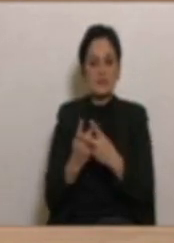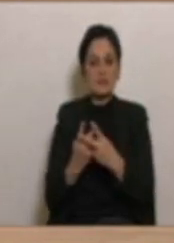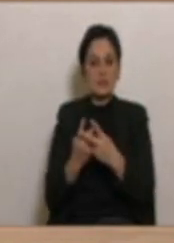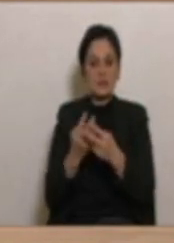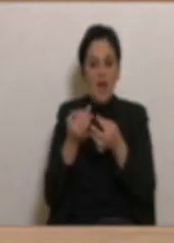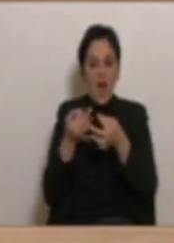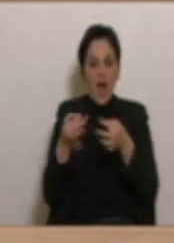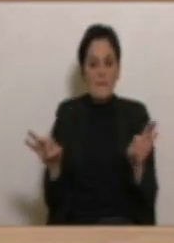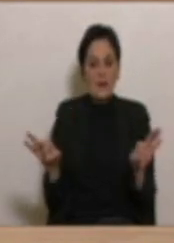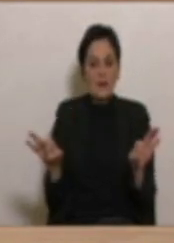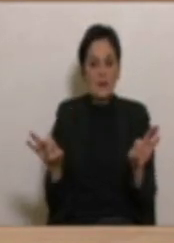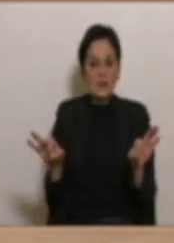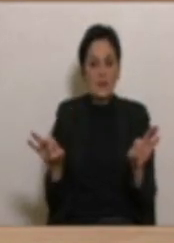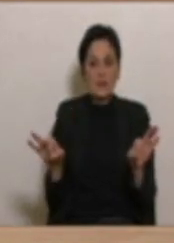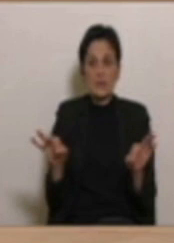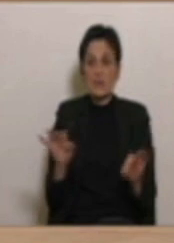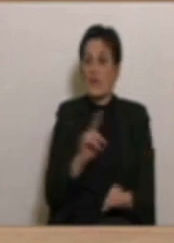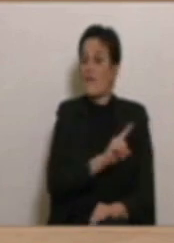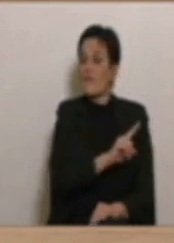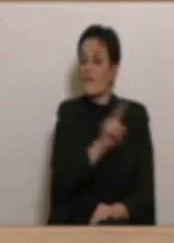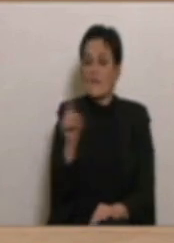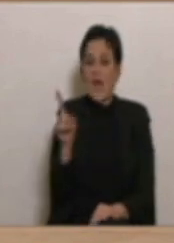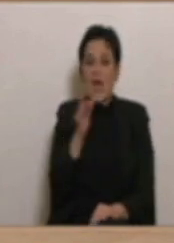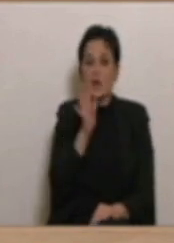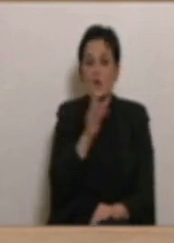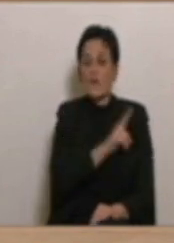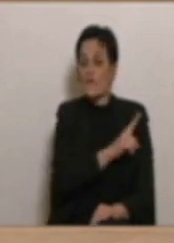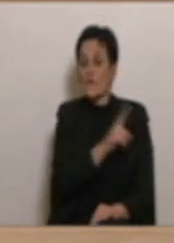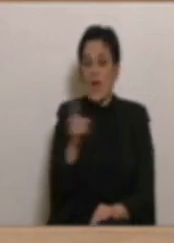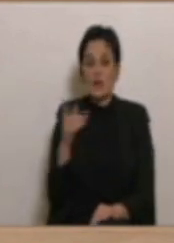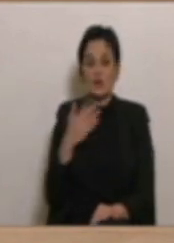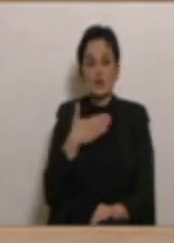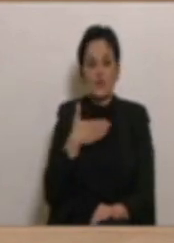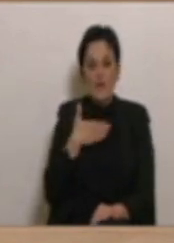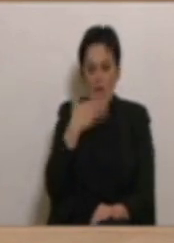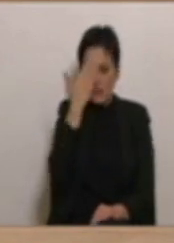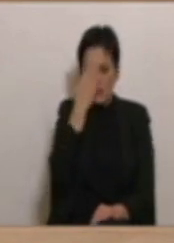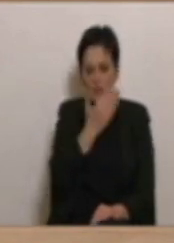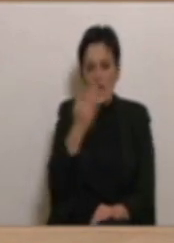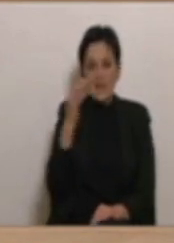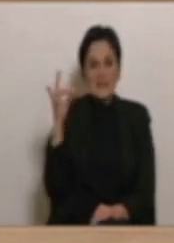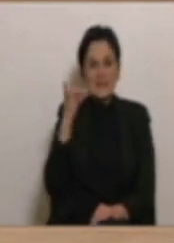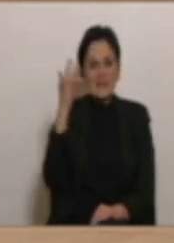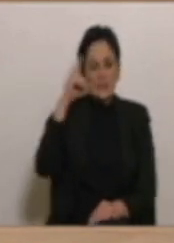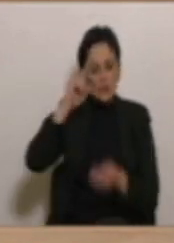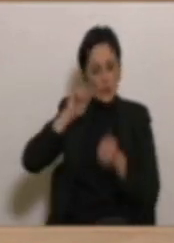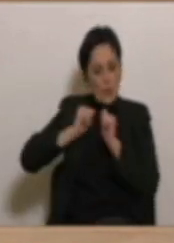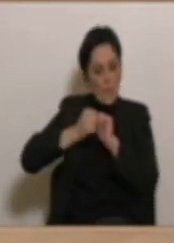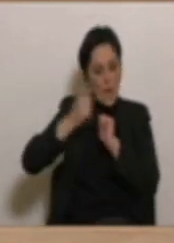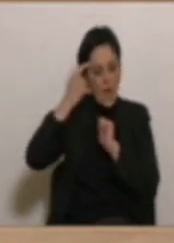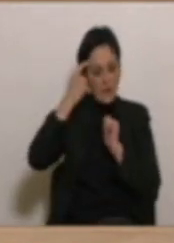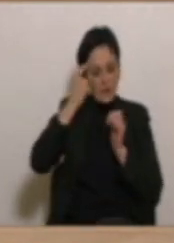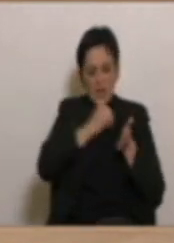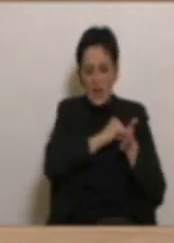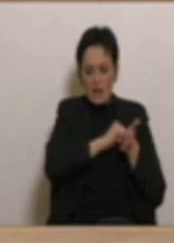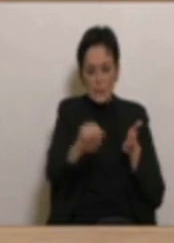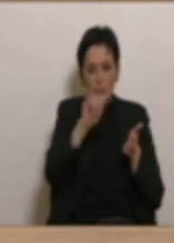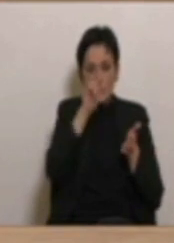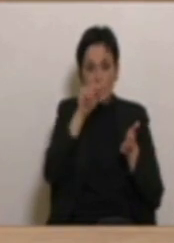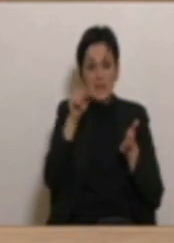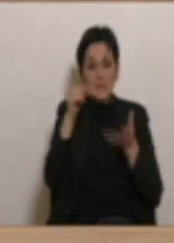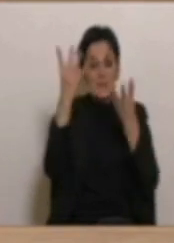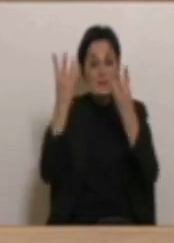ვერასდროს და ვერავინ ვერ ამოშლის ჩვენი ხალხის ისტორიული მეხსიერებიდან იმას, რაც იმ დღეს